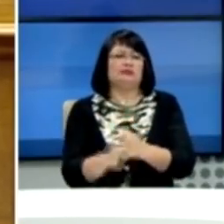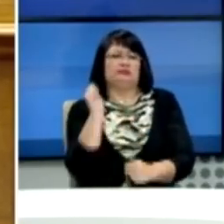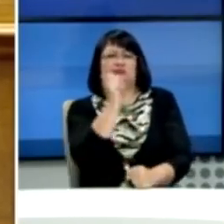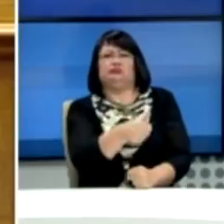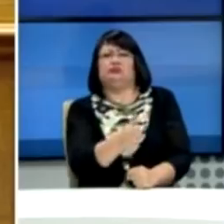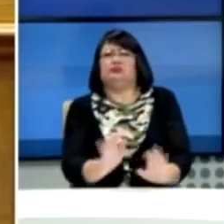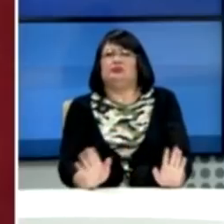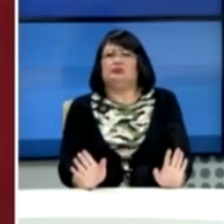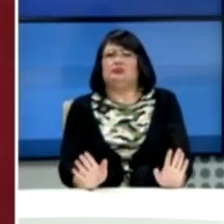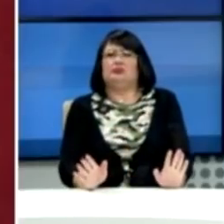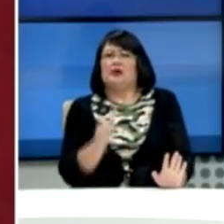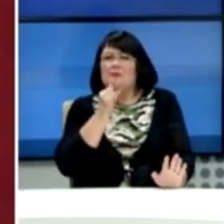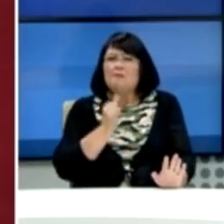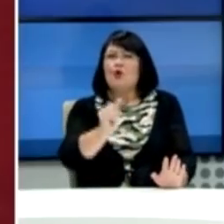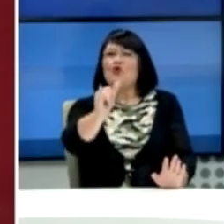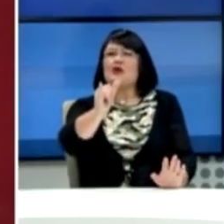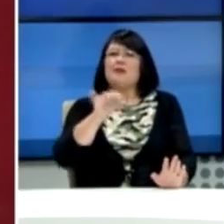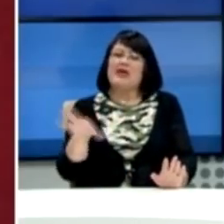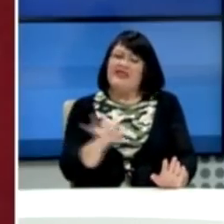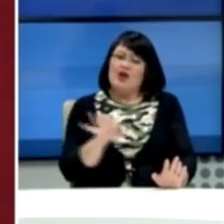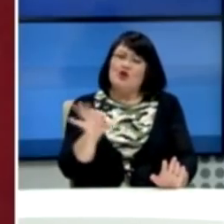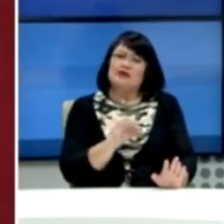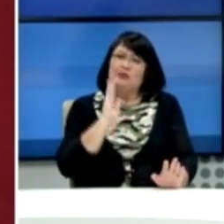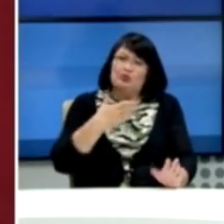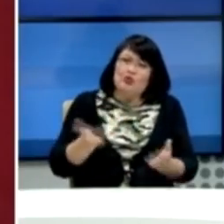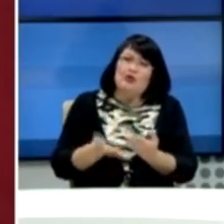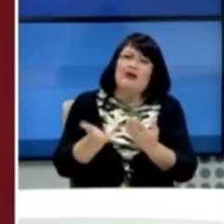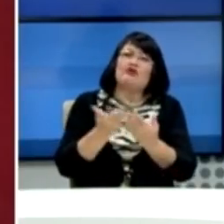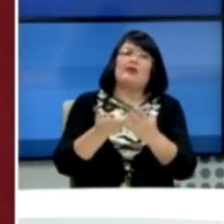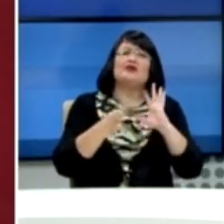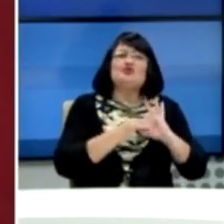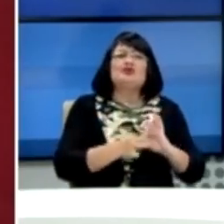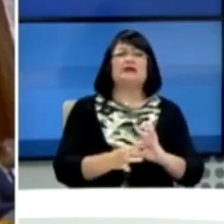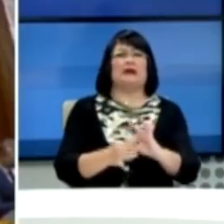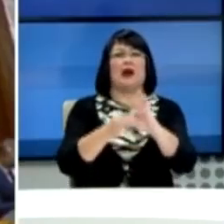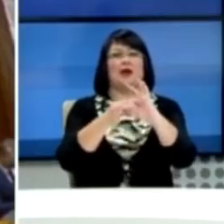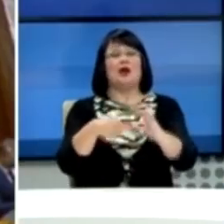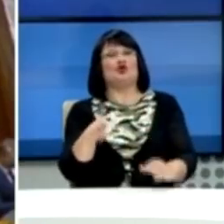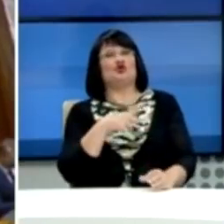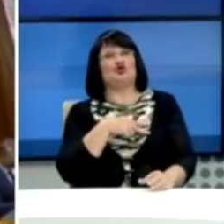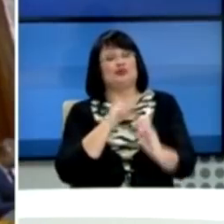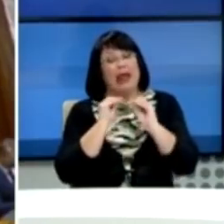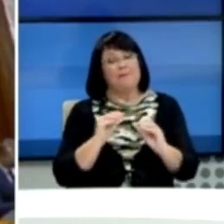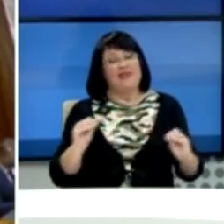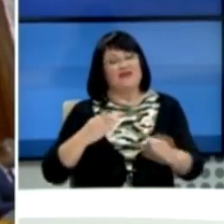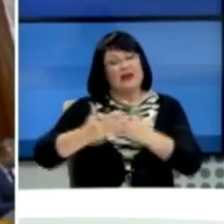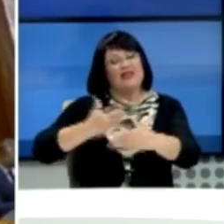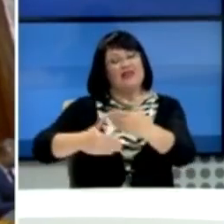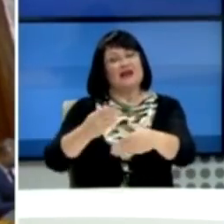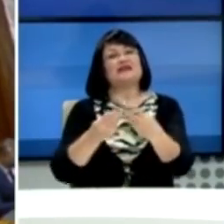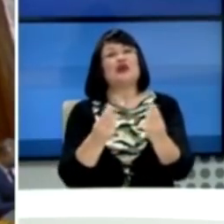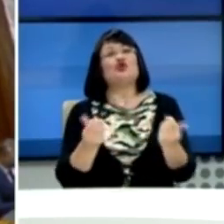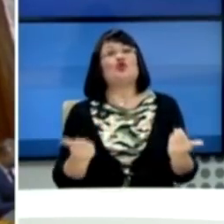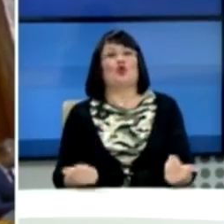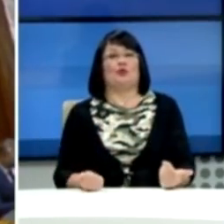Γιατί οι μόνιμοι διορισμοί συμβάλλουν ουσιαστικά και στη συνέχιση της σωστής εκπαιδευτικής διαδικασίας.